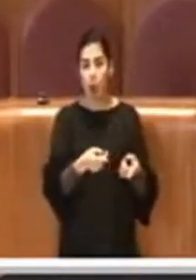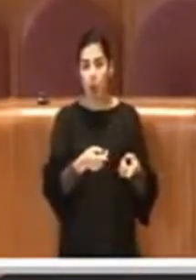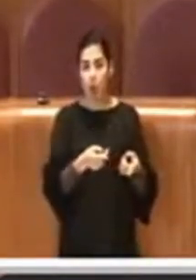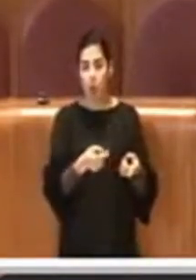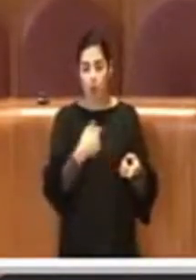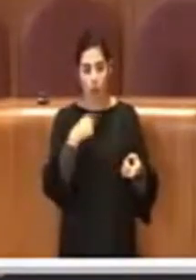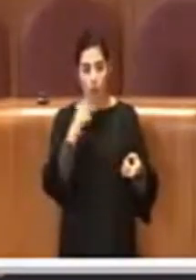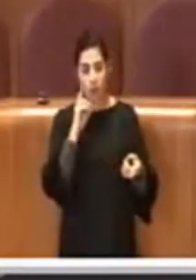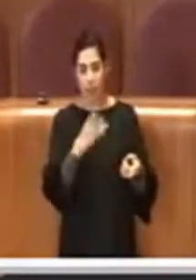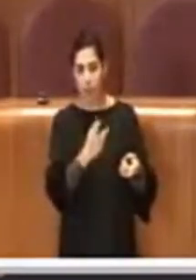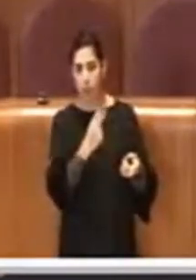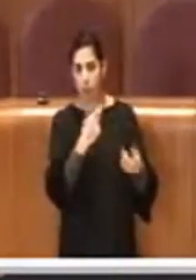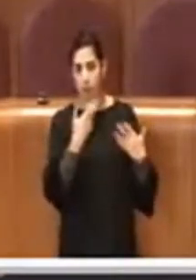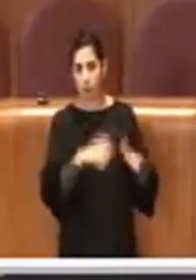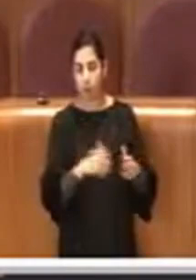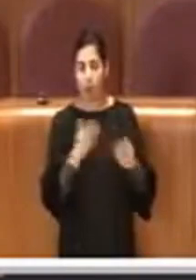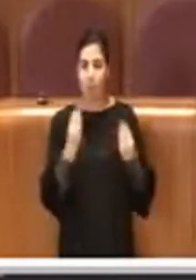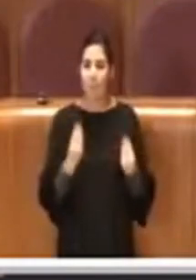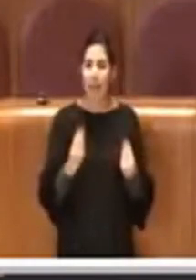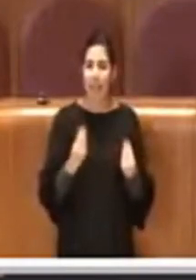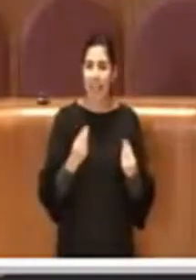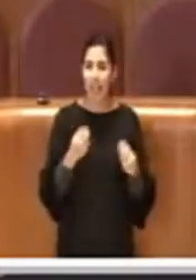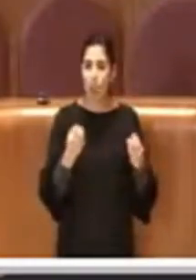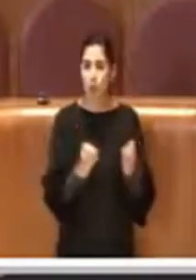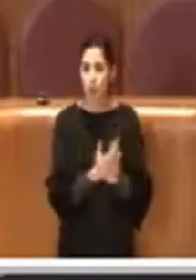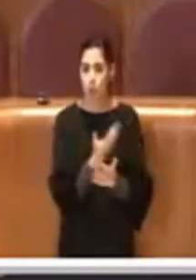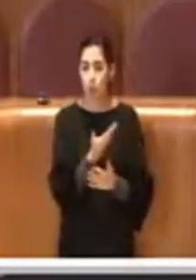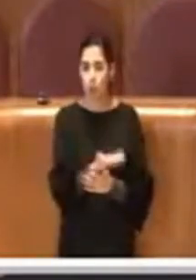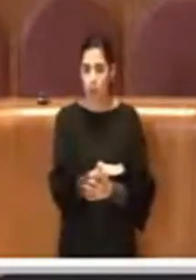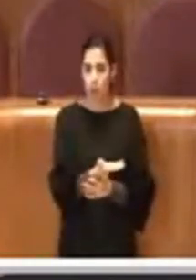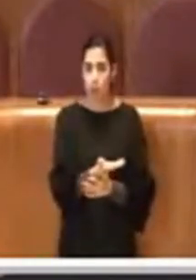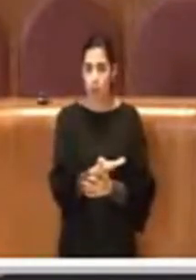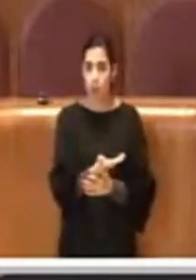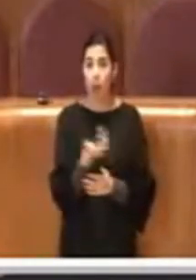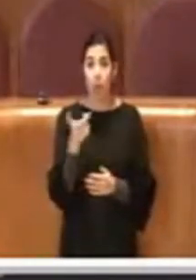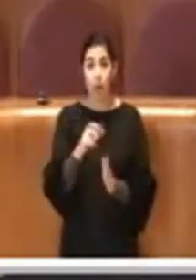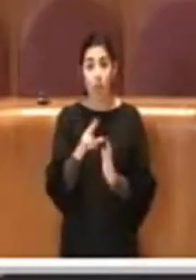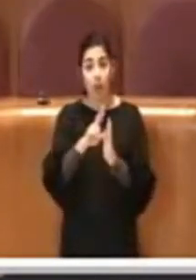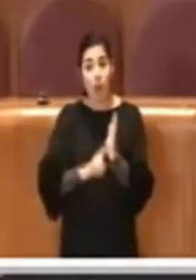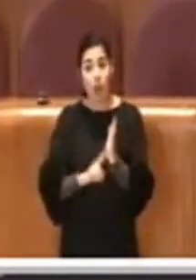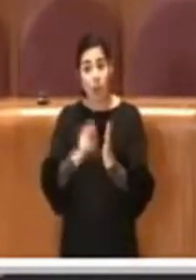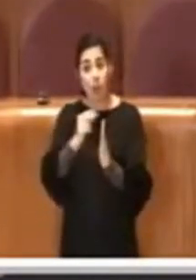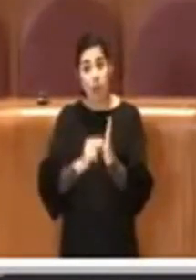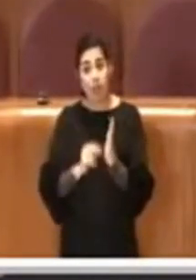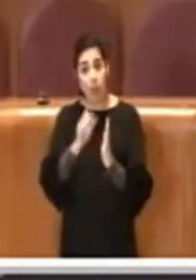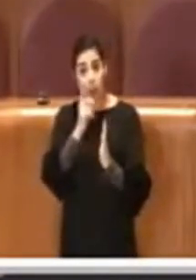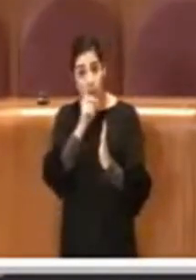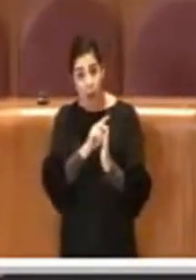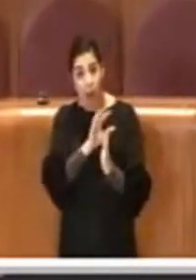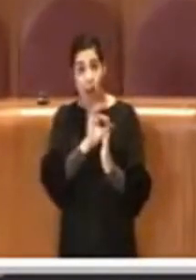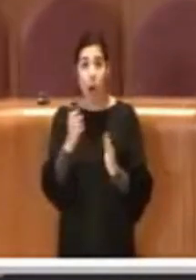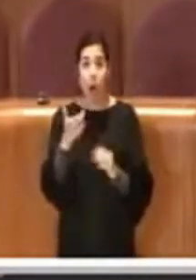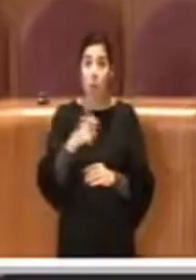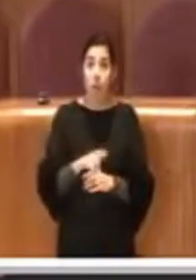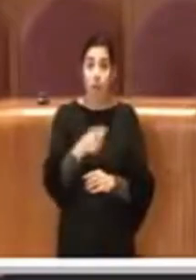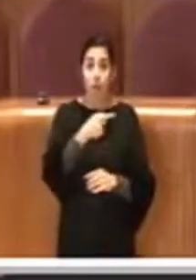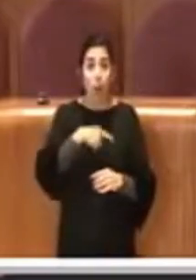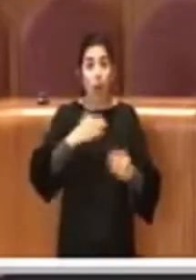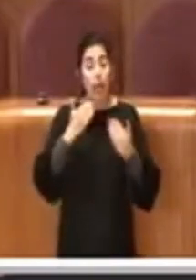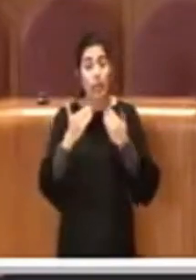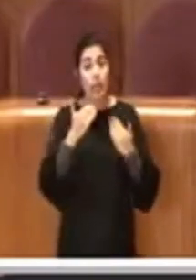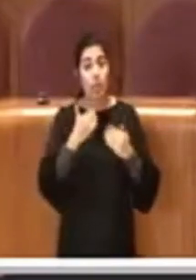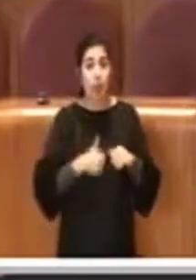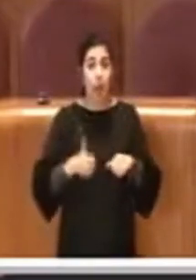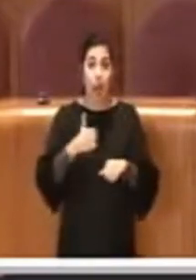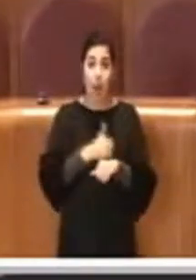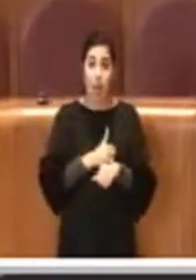è avvenuto questo? Non perché il regolamento è scritto male o perché mancassero degli atti di indirizzo dell'Assemblea Capitolina, ma ahimè perché